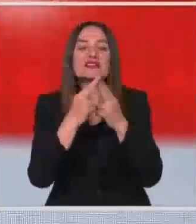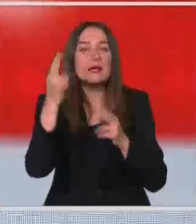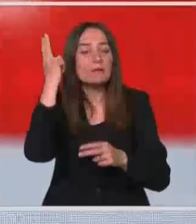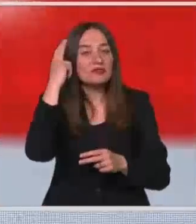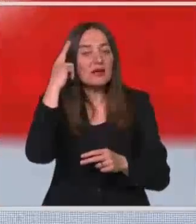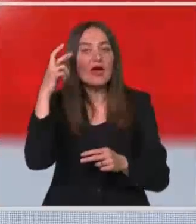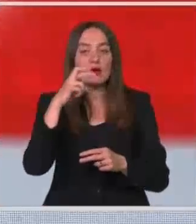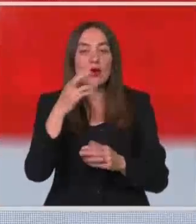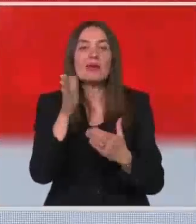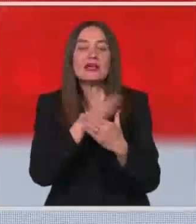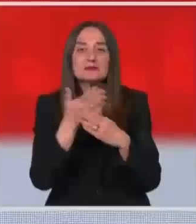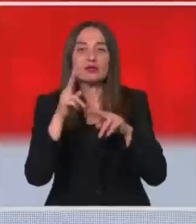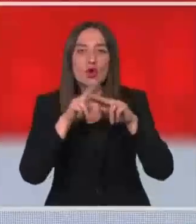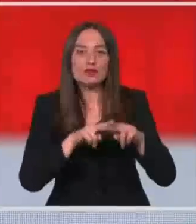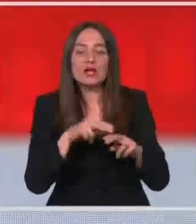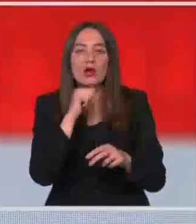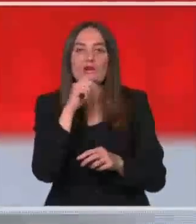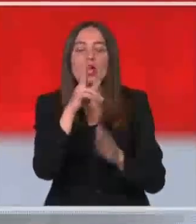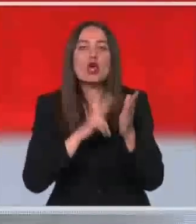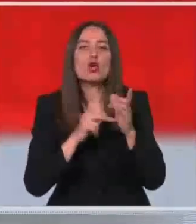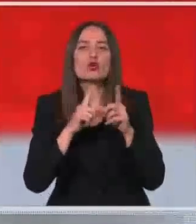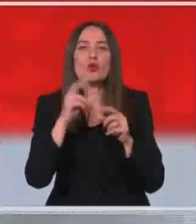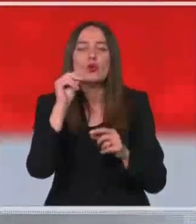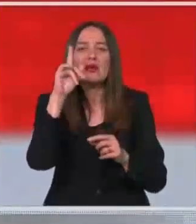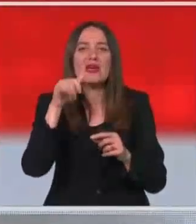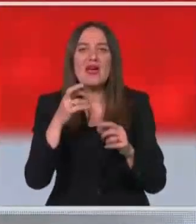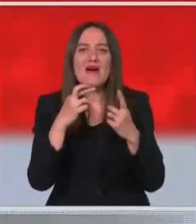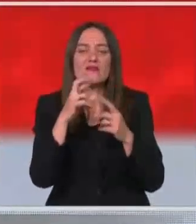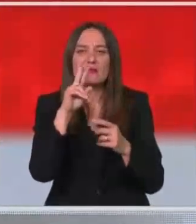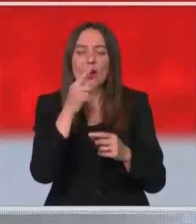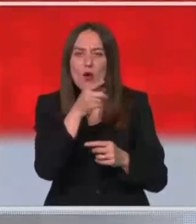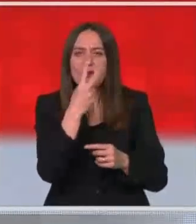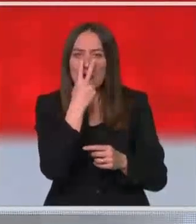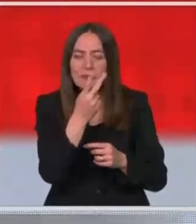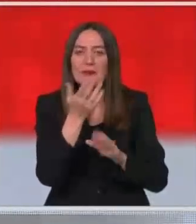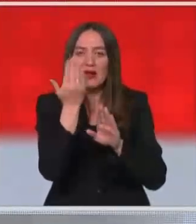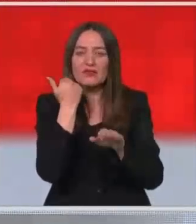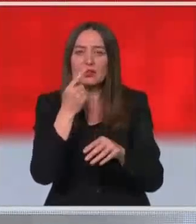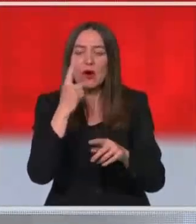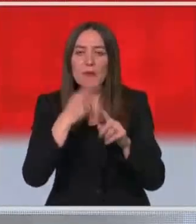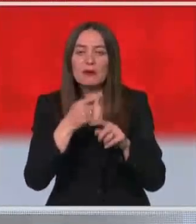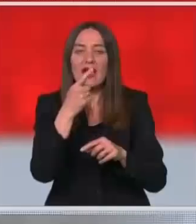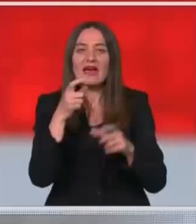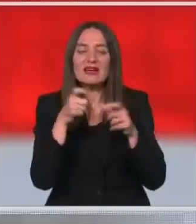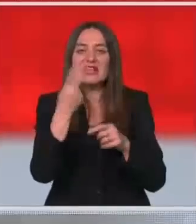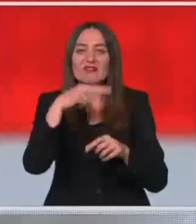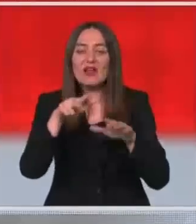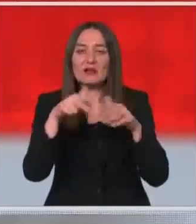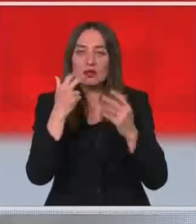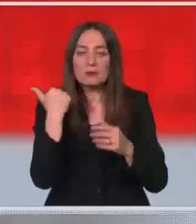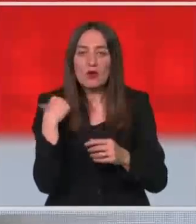ekonomisti, između ostalog i Nouriel Roubini, koji je predvideo onu krizu iz 2008. godine, koji je, čini mi se, i najveći